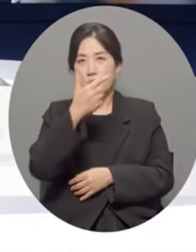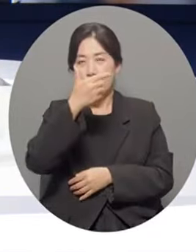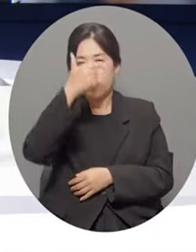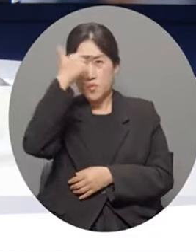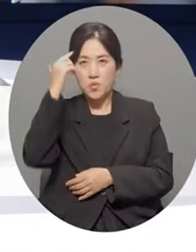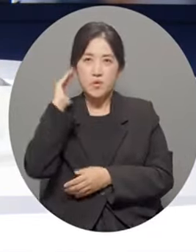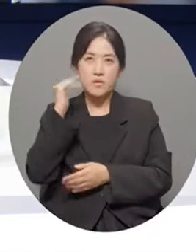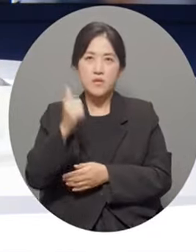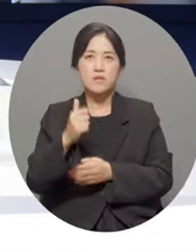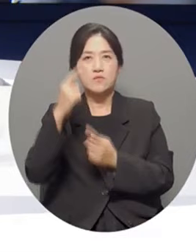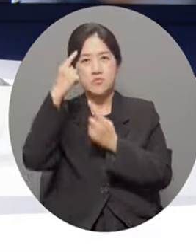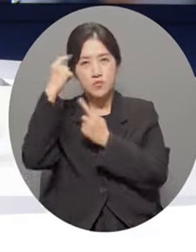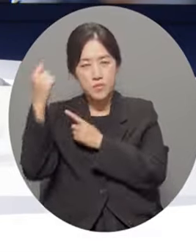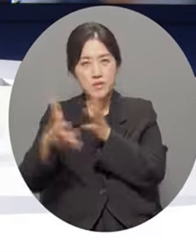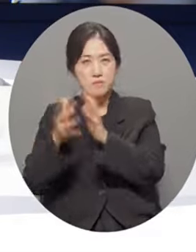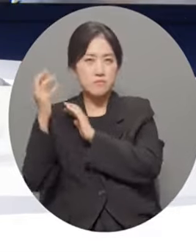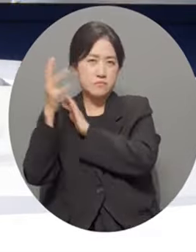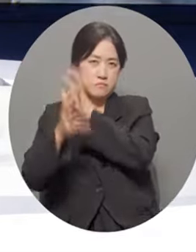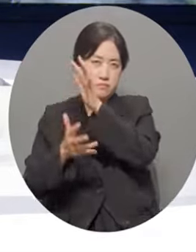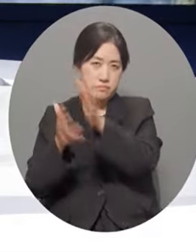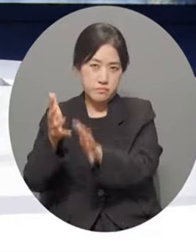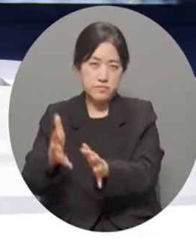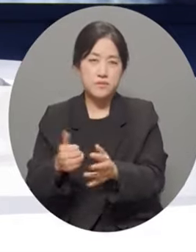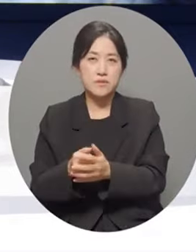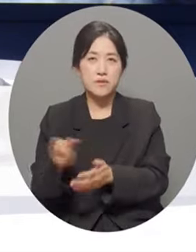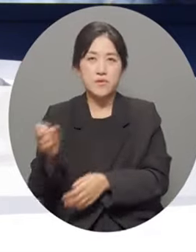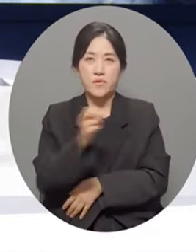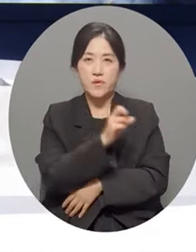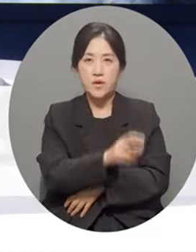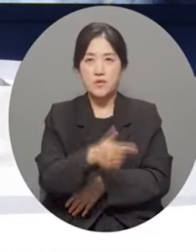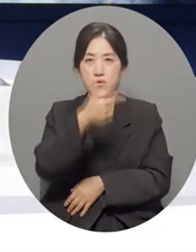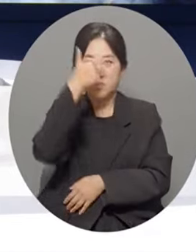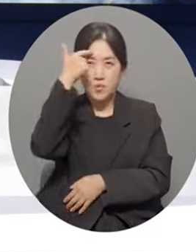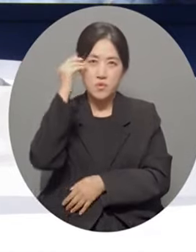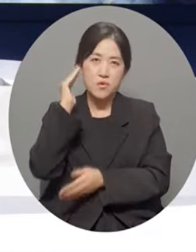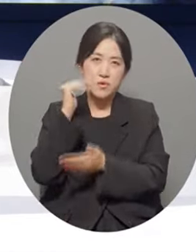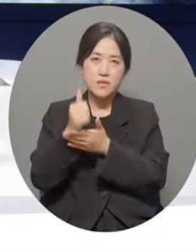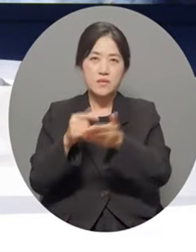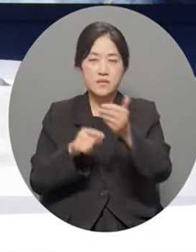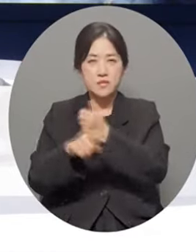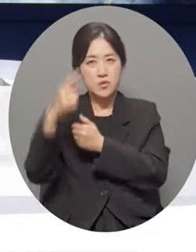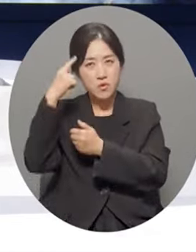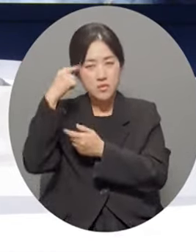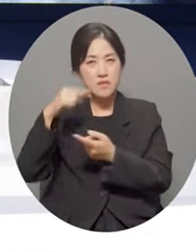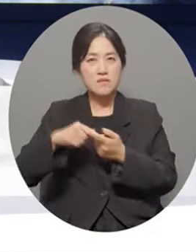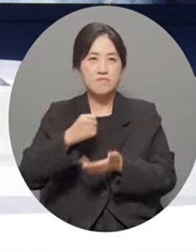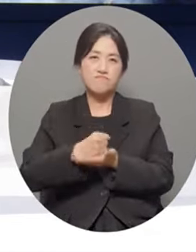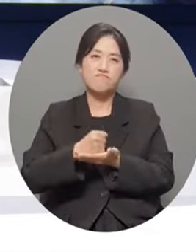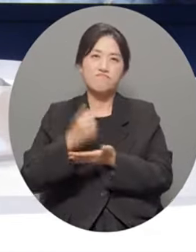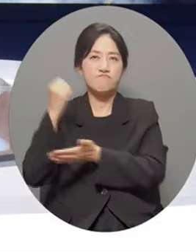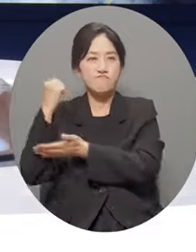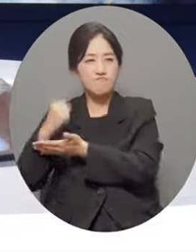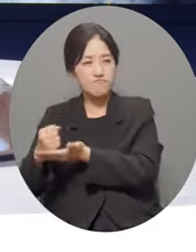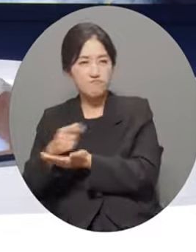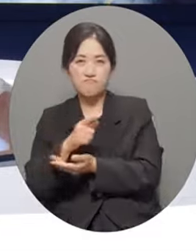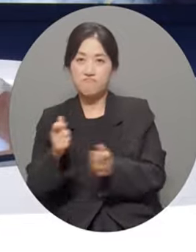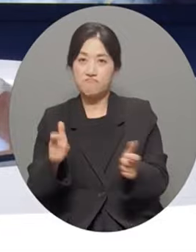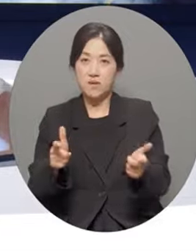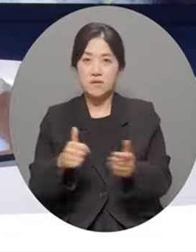추모하려는 시민들의 행렬이 이어졌고 여야는 제각기 노 전 대통령의 뜻과 정신을 이야기했습니다. 홍의표